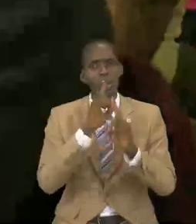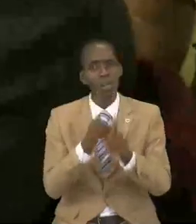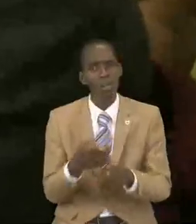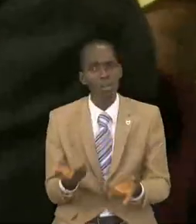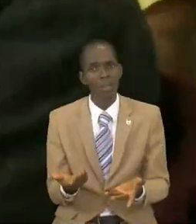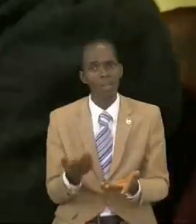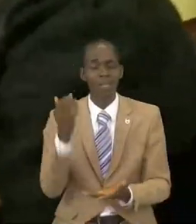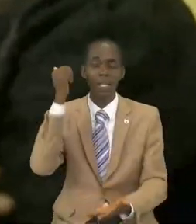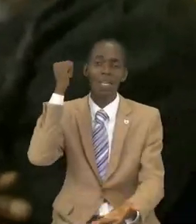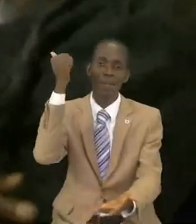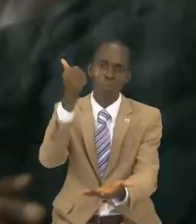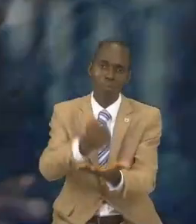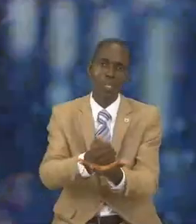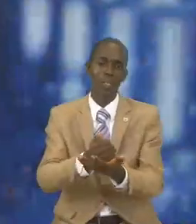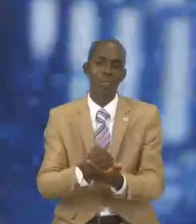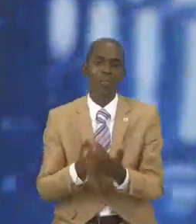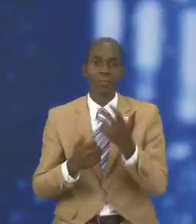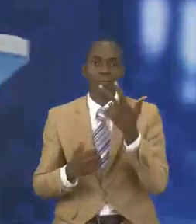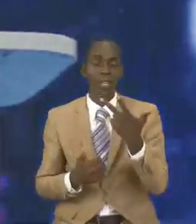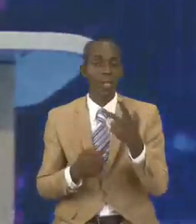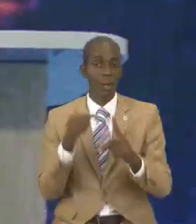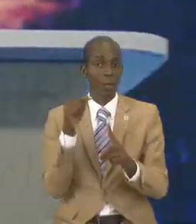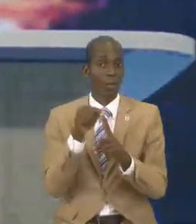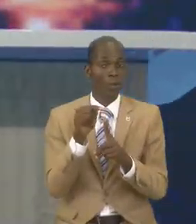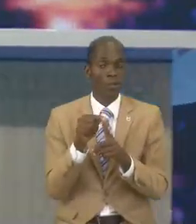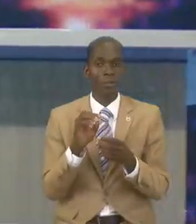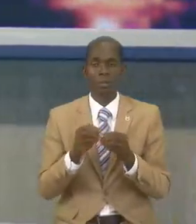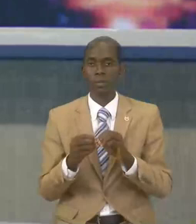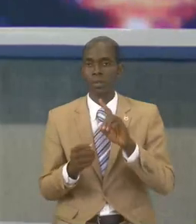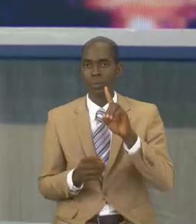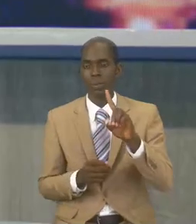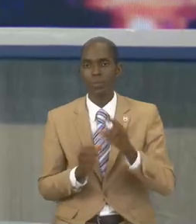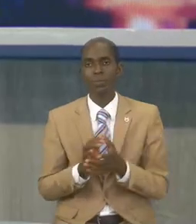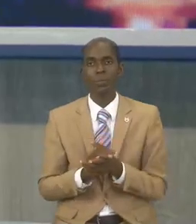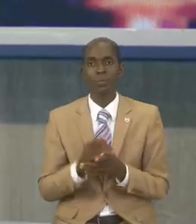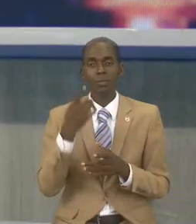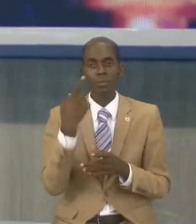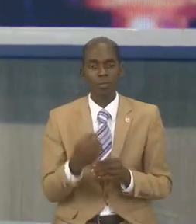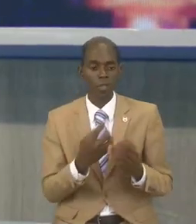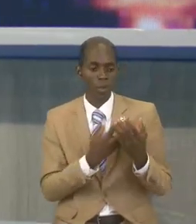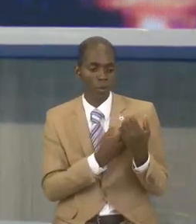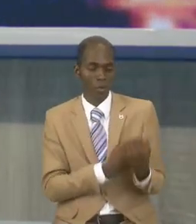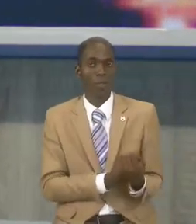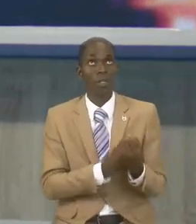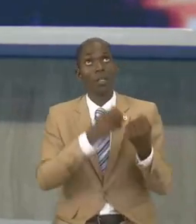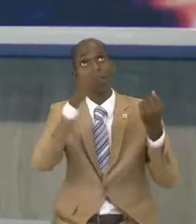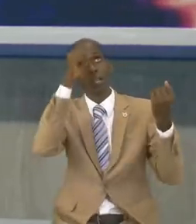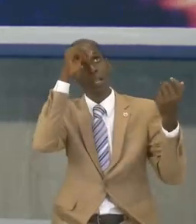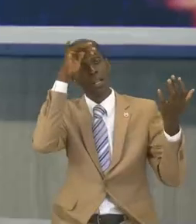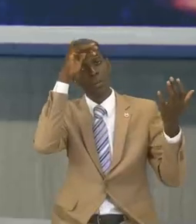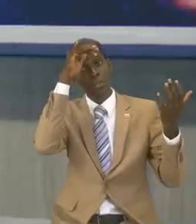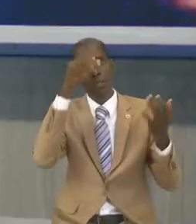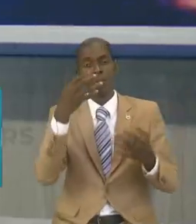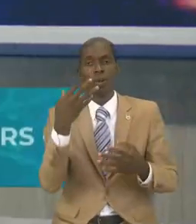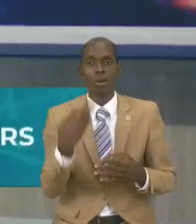Amen. Trois choses à considérer ce soir. Premièrement, l'attente confiante